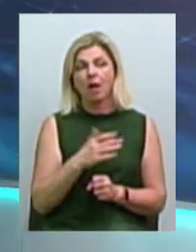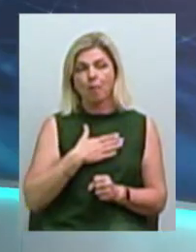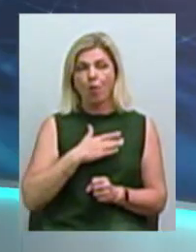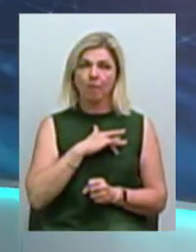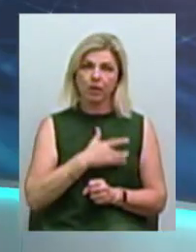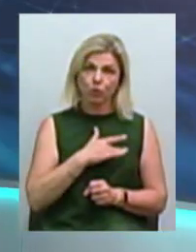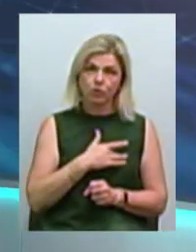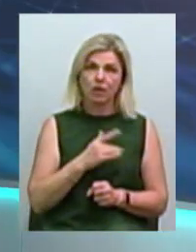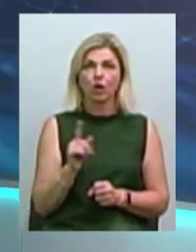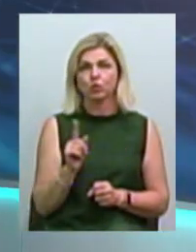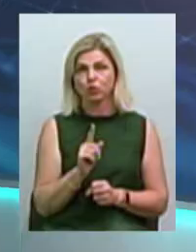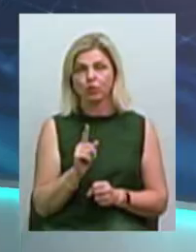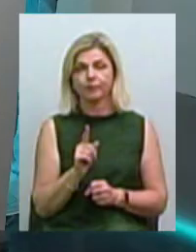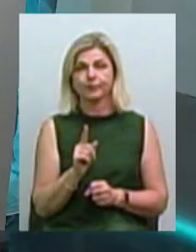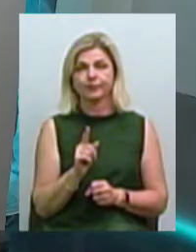за